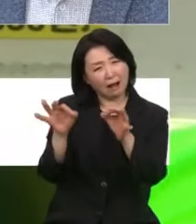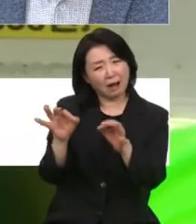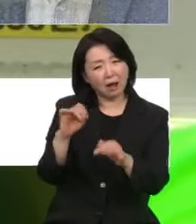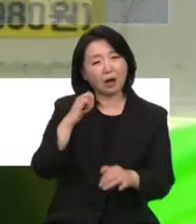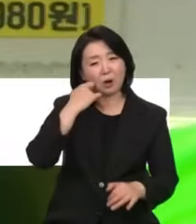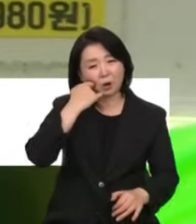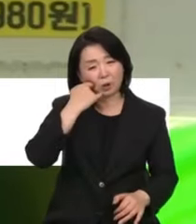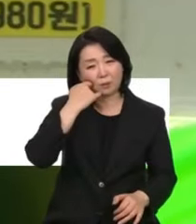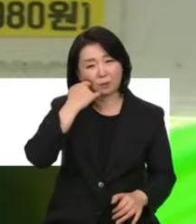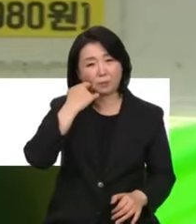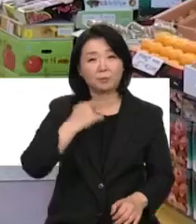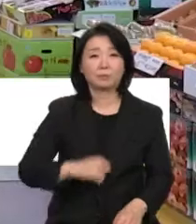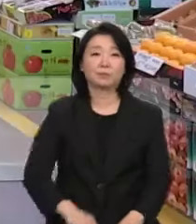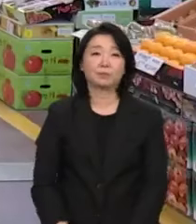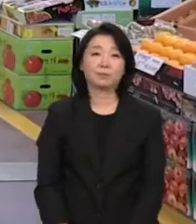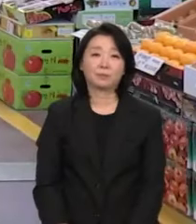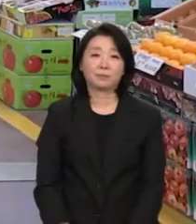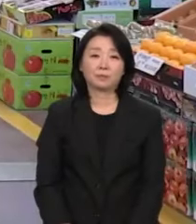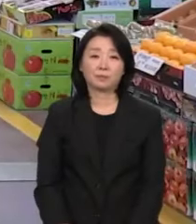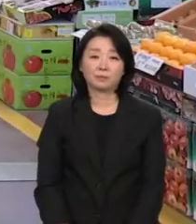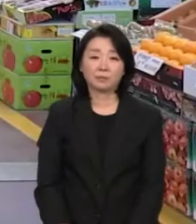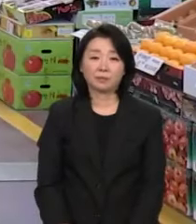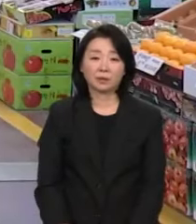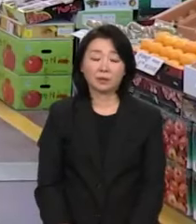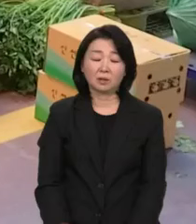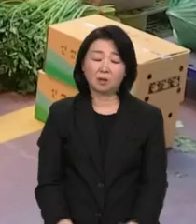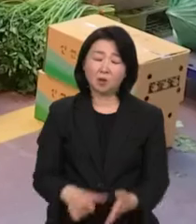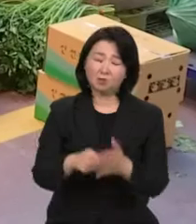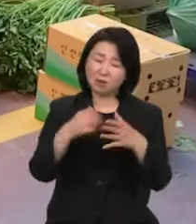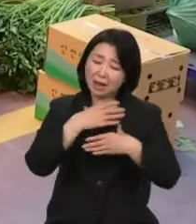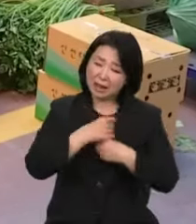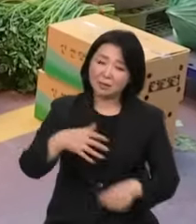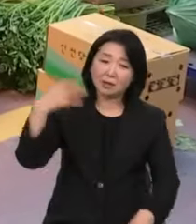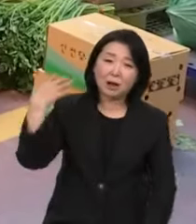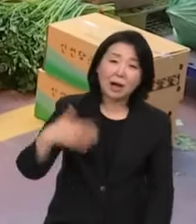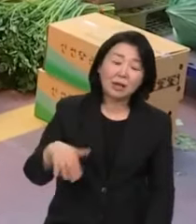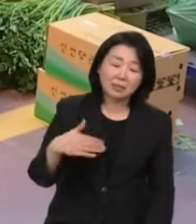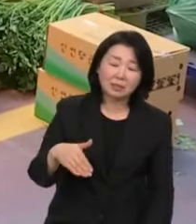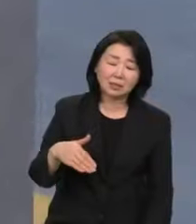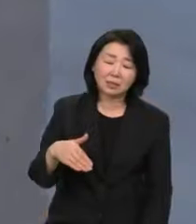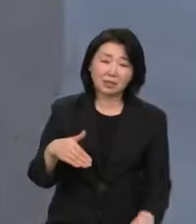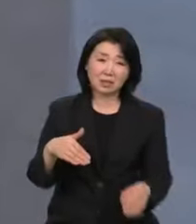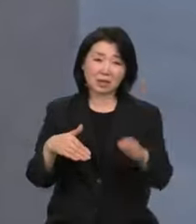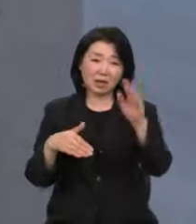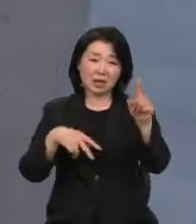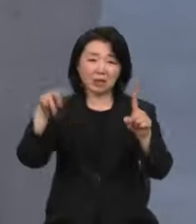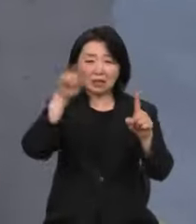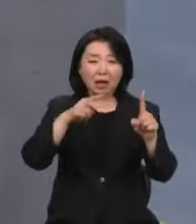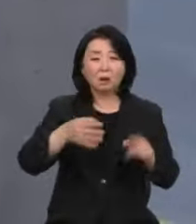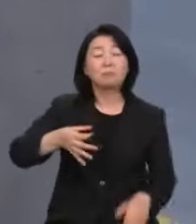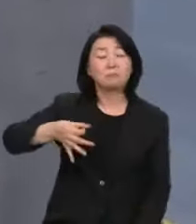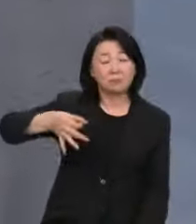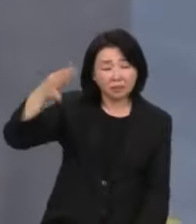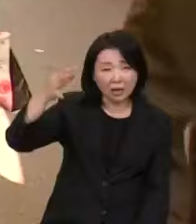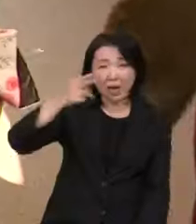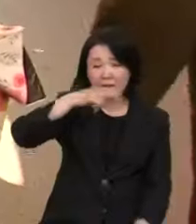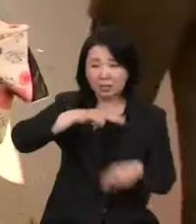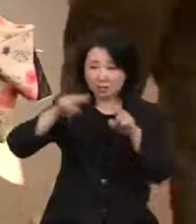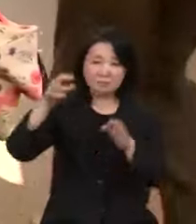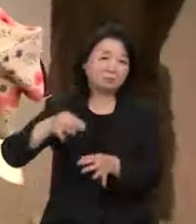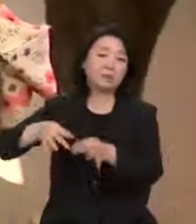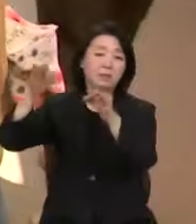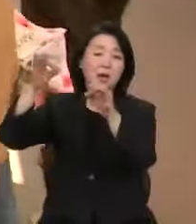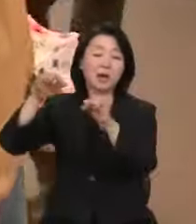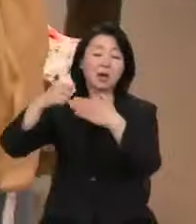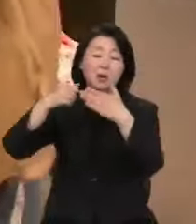좀 지속되지 않겠나요? 안 잡히는 물가에 고환율 고유가까지 겹치면서 국내 경제가 예상보다